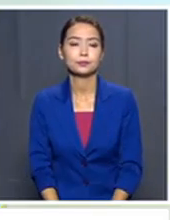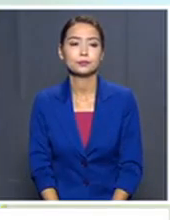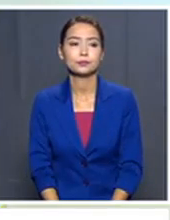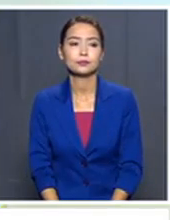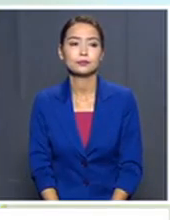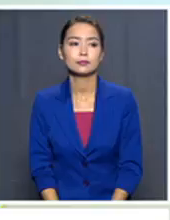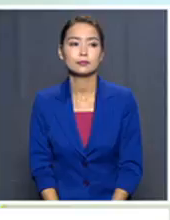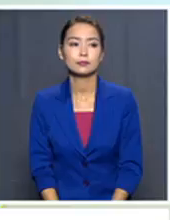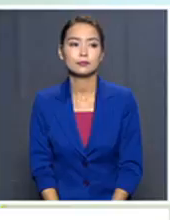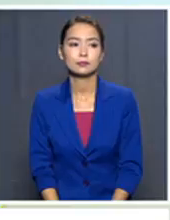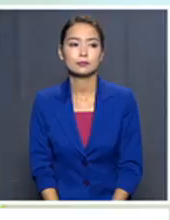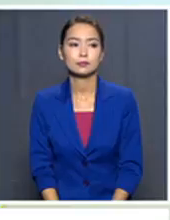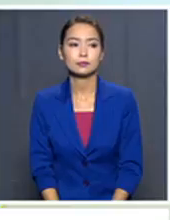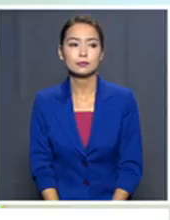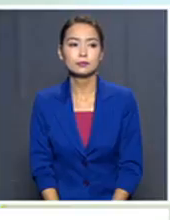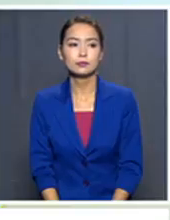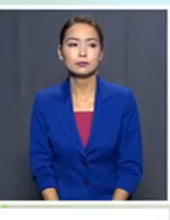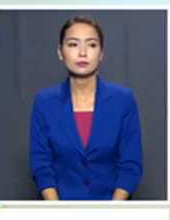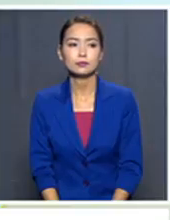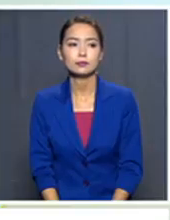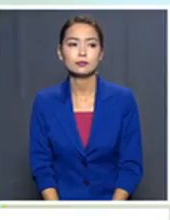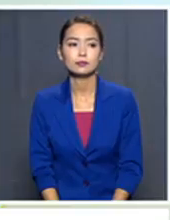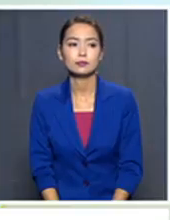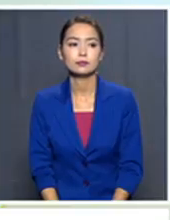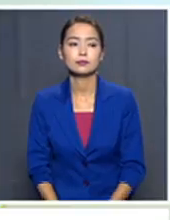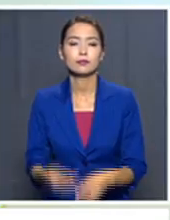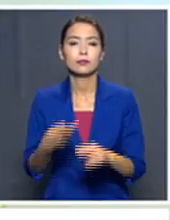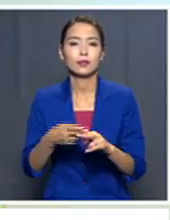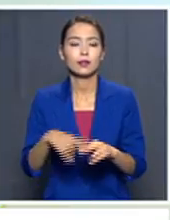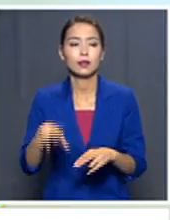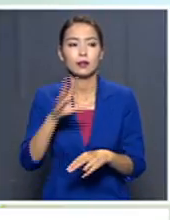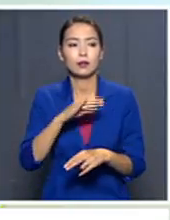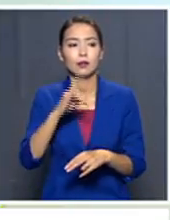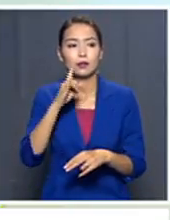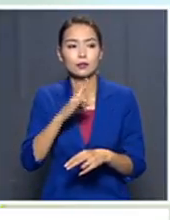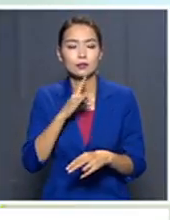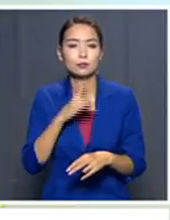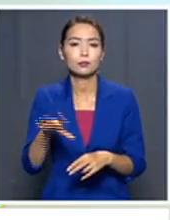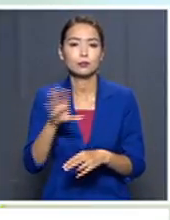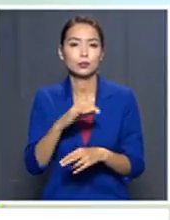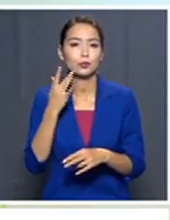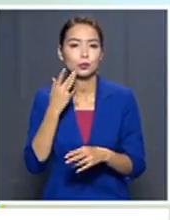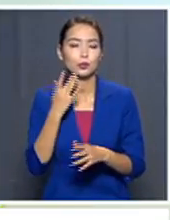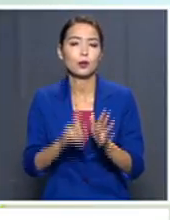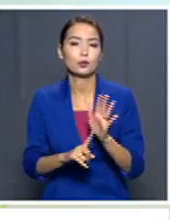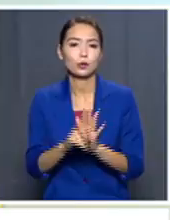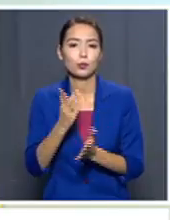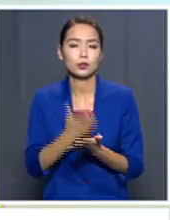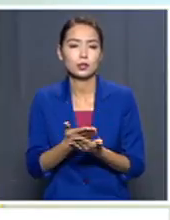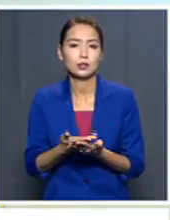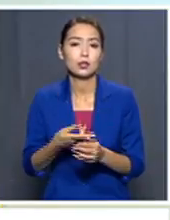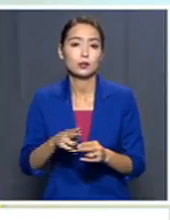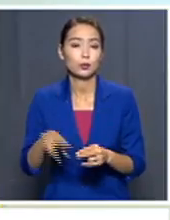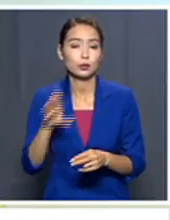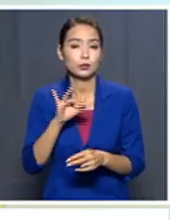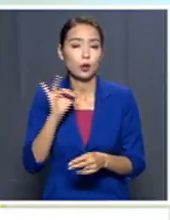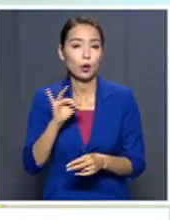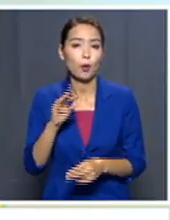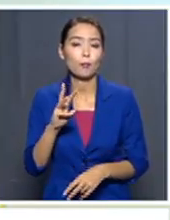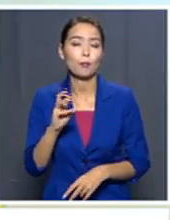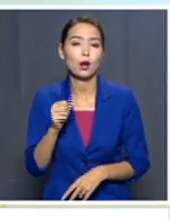Бізде қазақ студенттер бар. Солармен кейде сұхбаттаймыз. Сәкен Сейфуллин, Мағжан